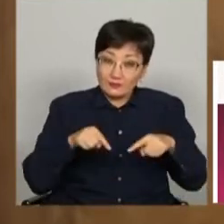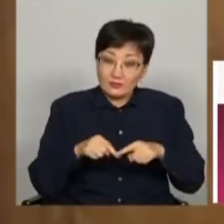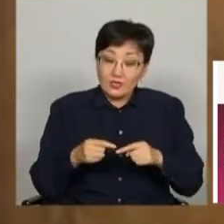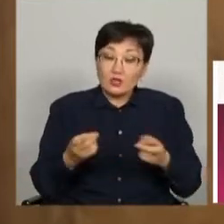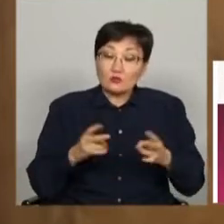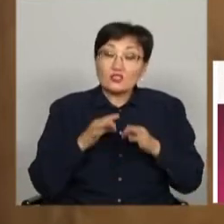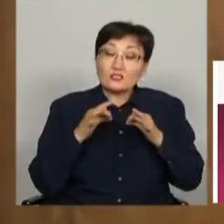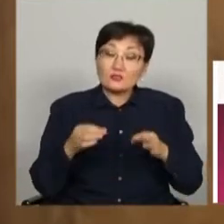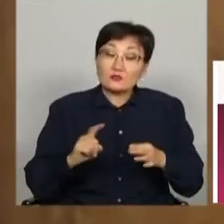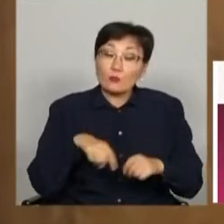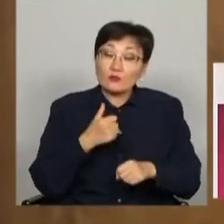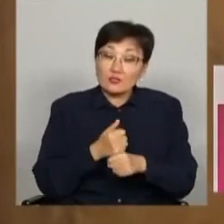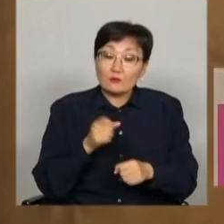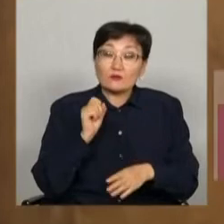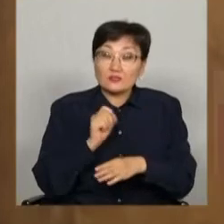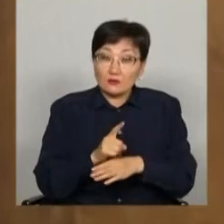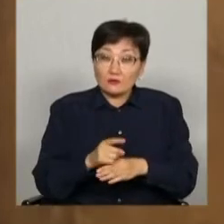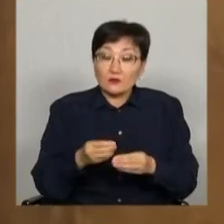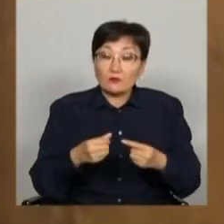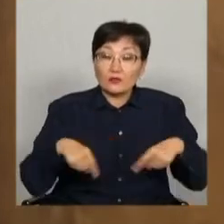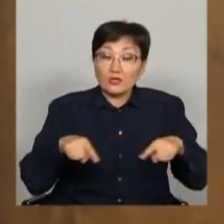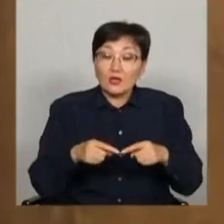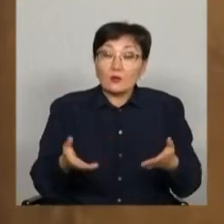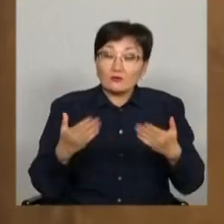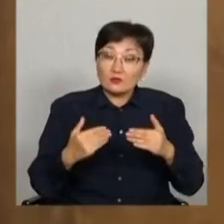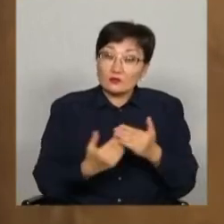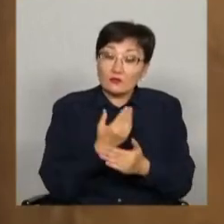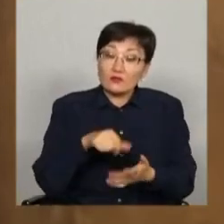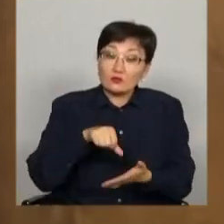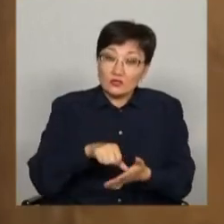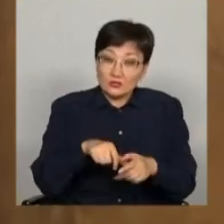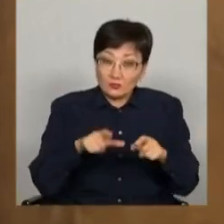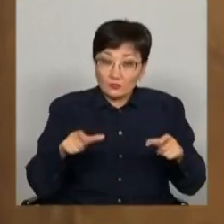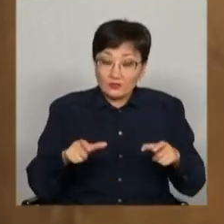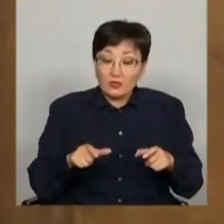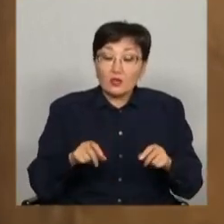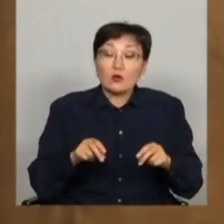Следует отметить, что главной задачей пирамиды является вовлечение новых участников.